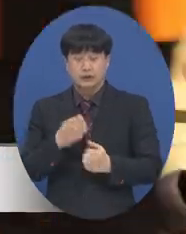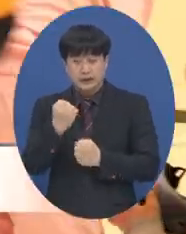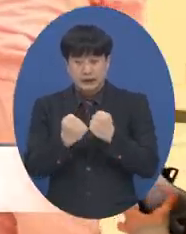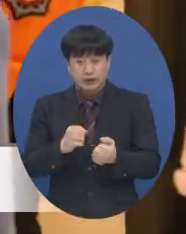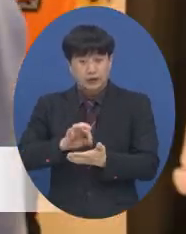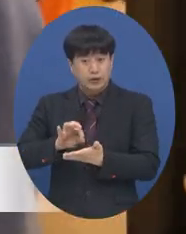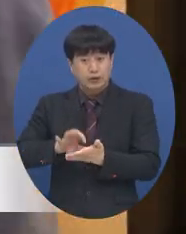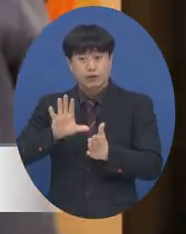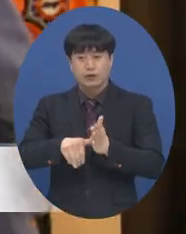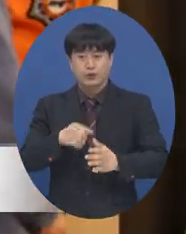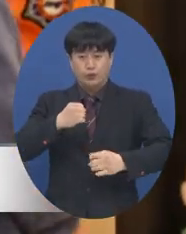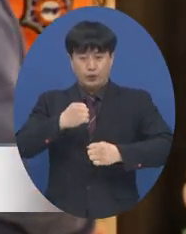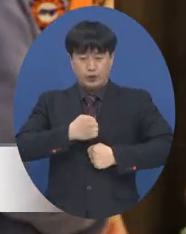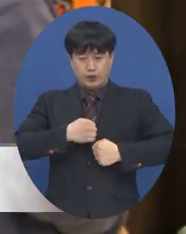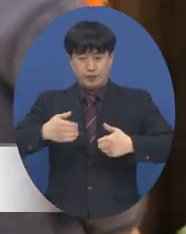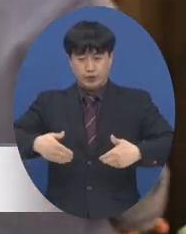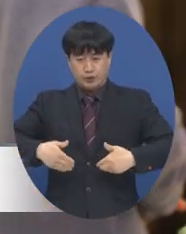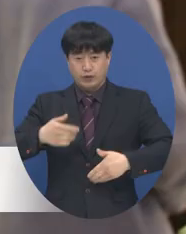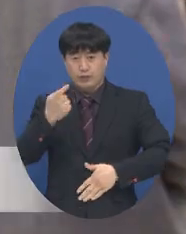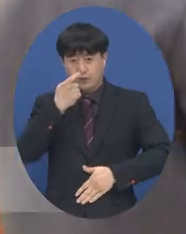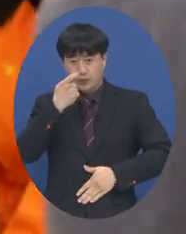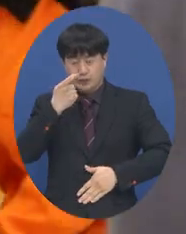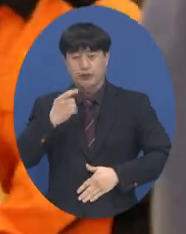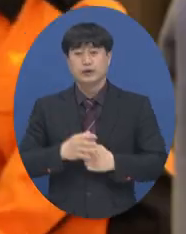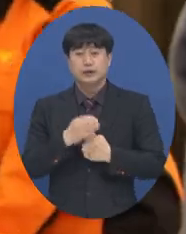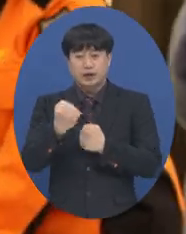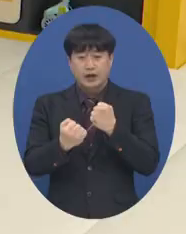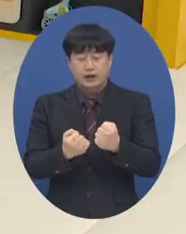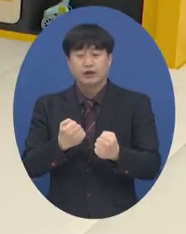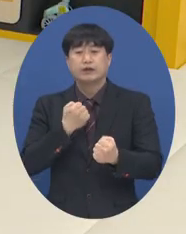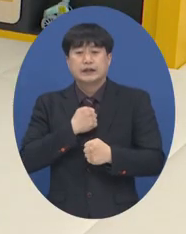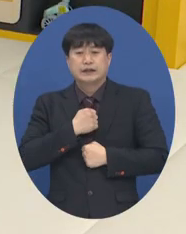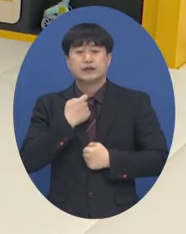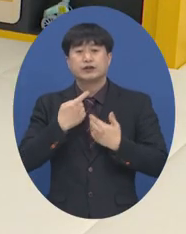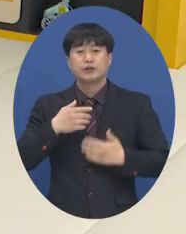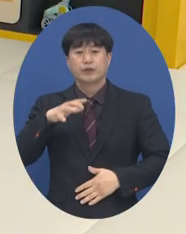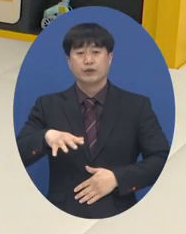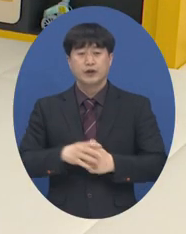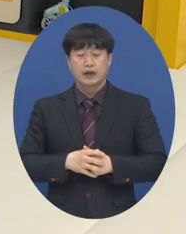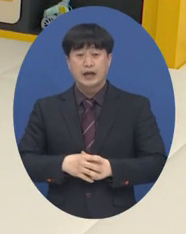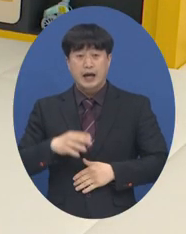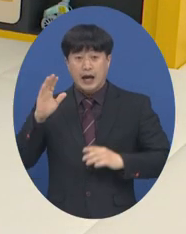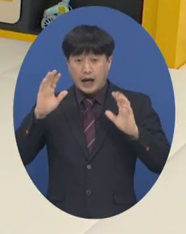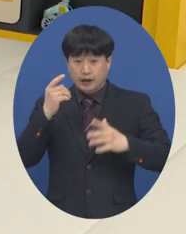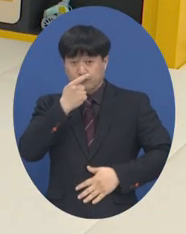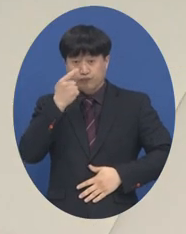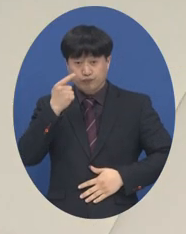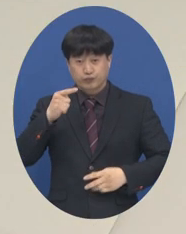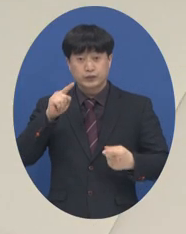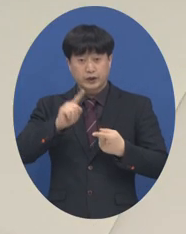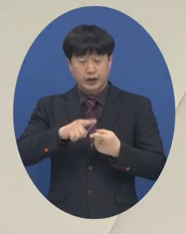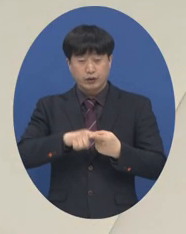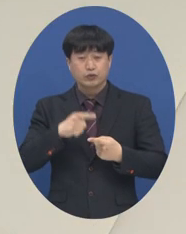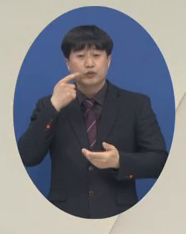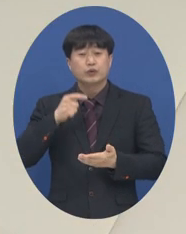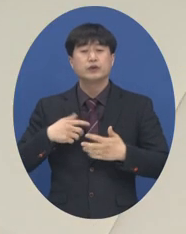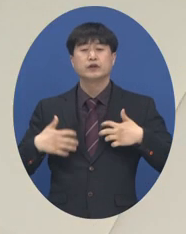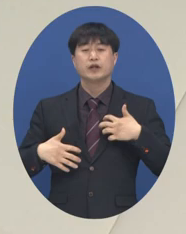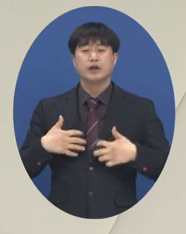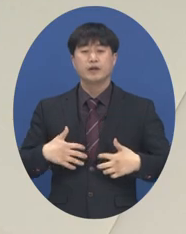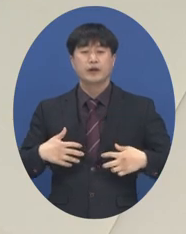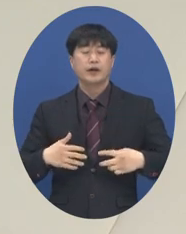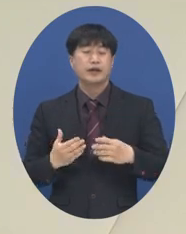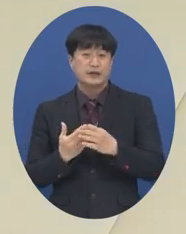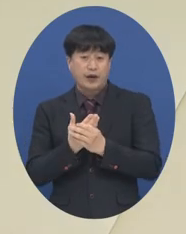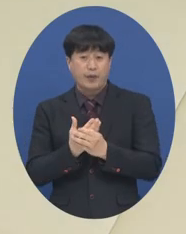자전거 이용 시 주의해야 할 것들을 배울 수 있는 이륜차 안전 체험장입니다. 아이들 눈높이에서 쉽고 재밌게 사고 대처와